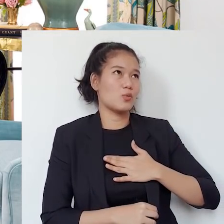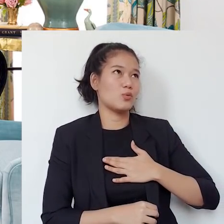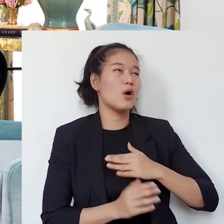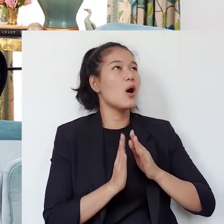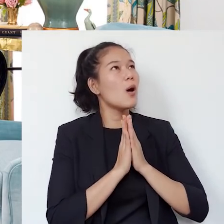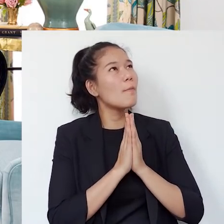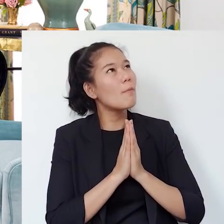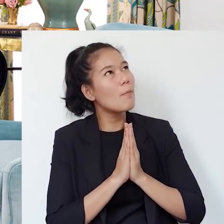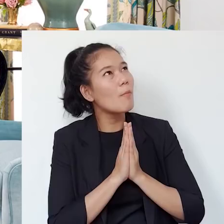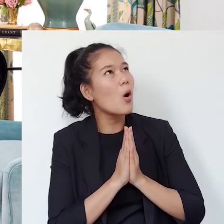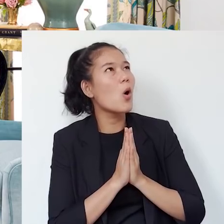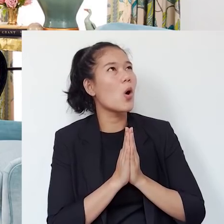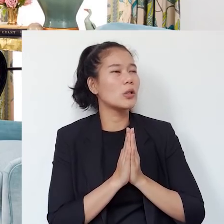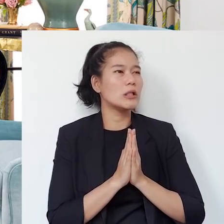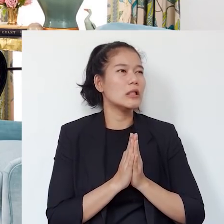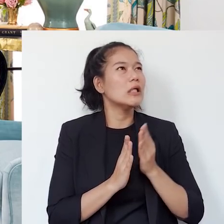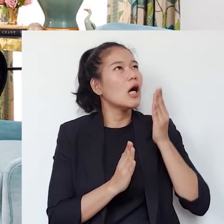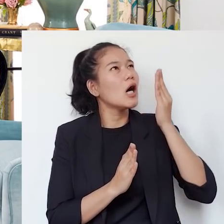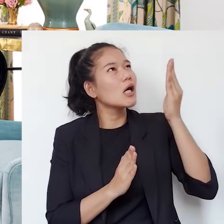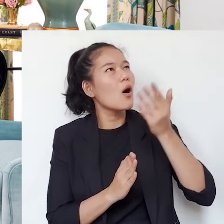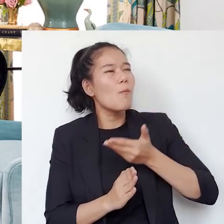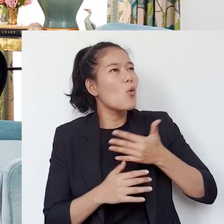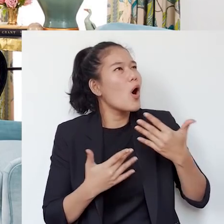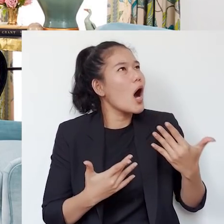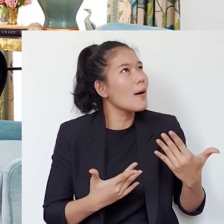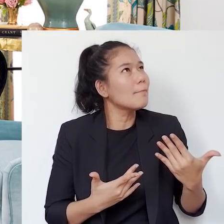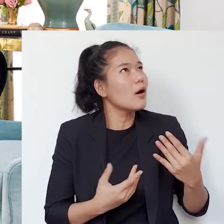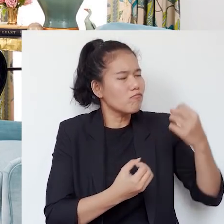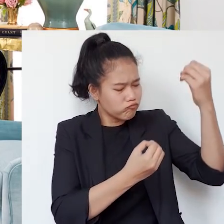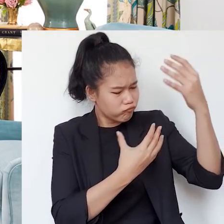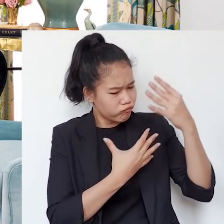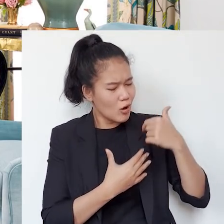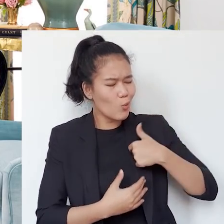pengenalan yang benar tentang apa yang Engkau kehendaki.